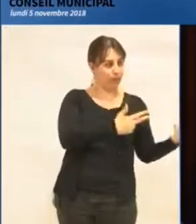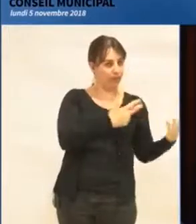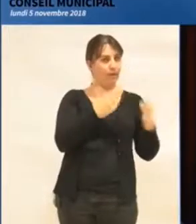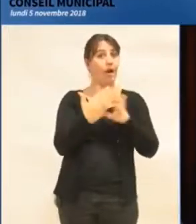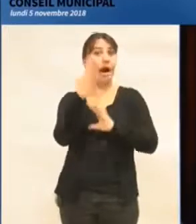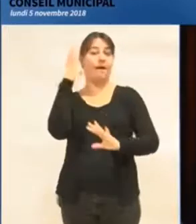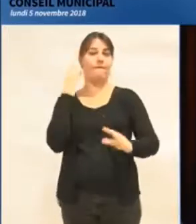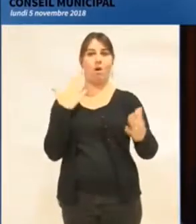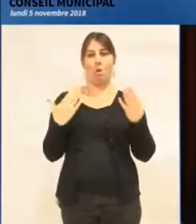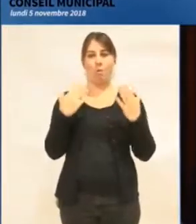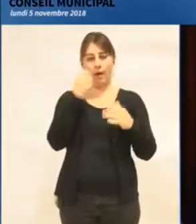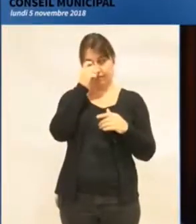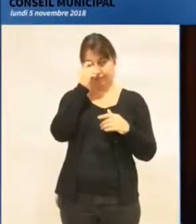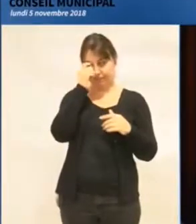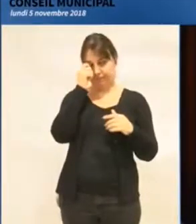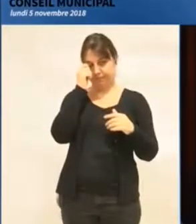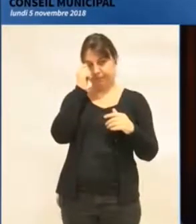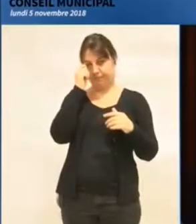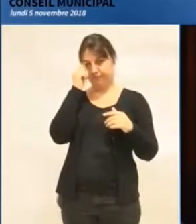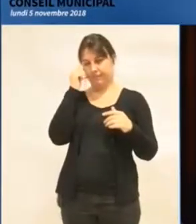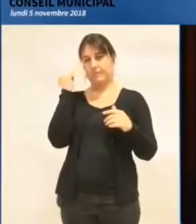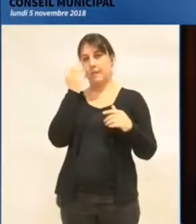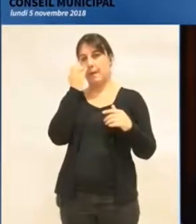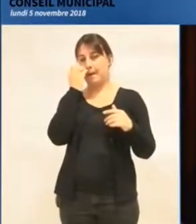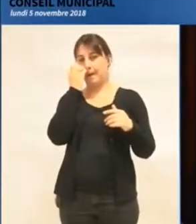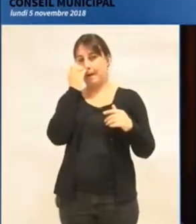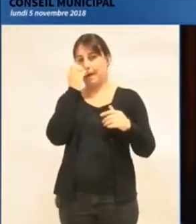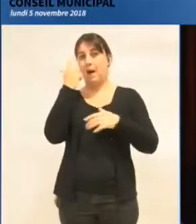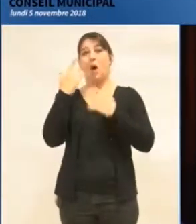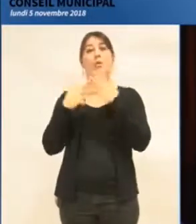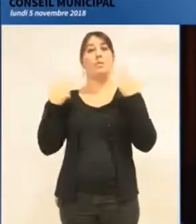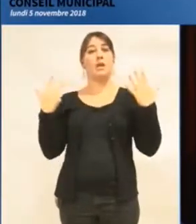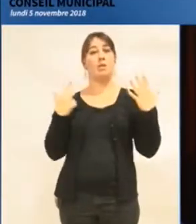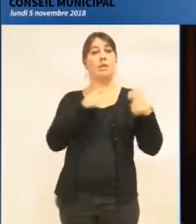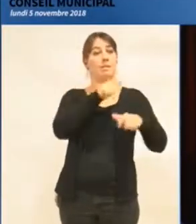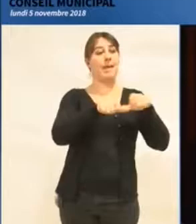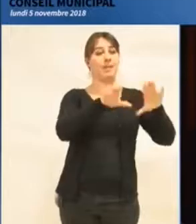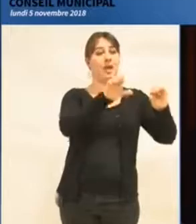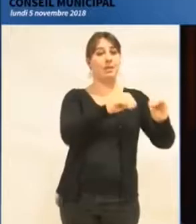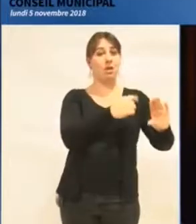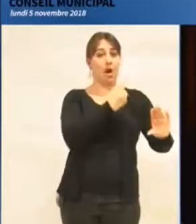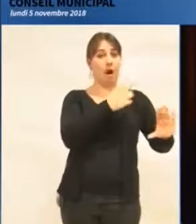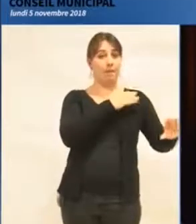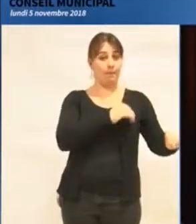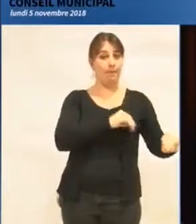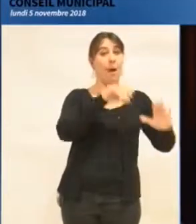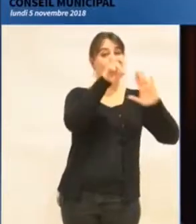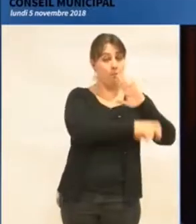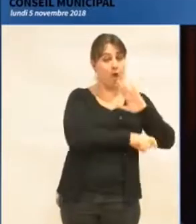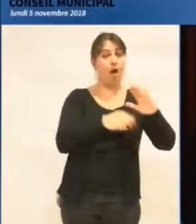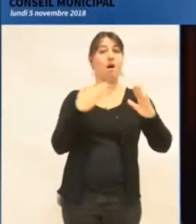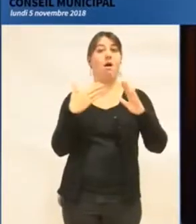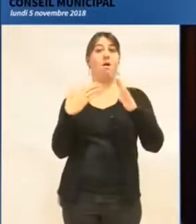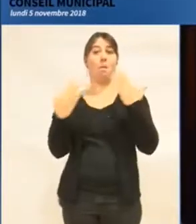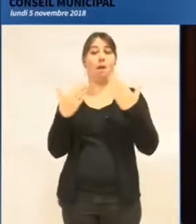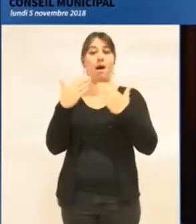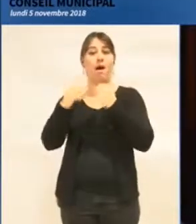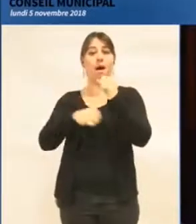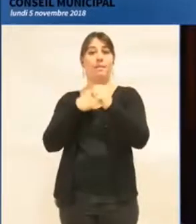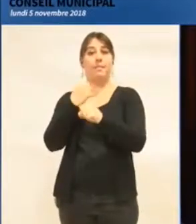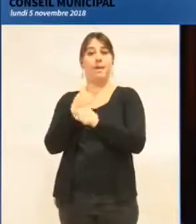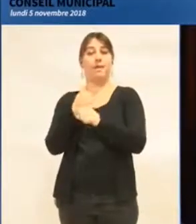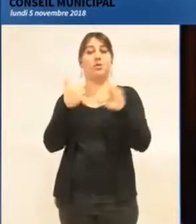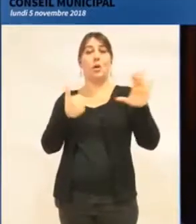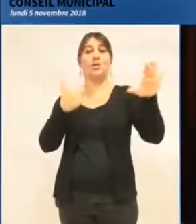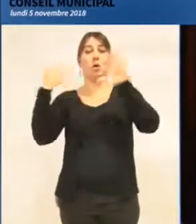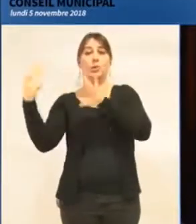passé. Et qu'en 2008, nous avions moins de policiers par habitant à Grenoble que lors des Jeux Olympiques de 1968.